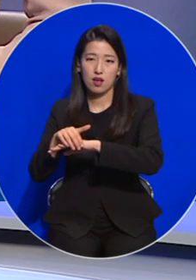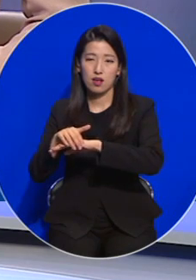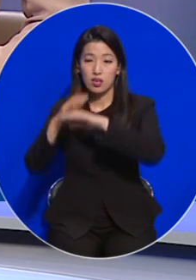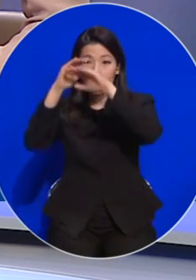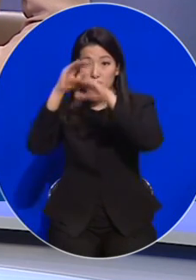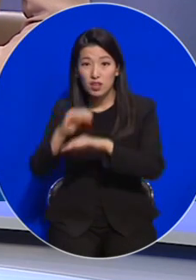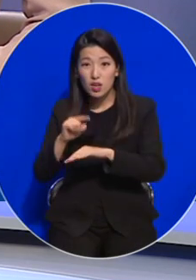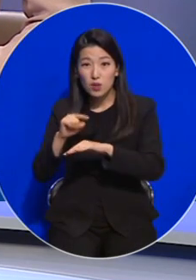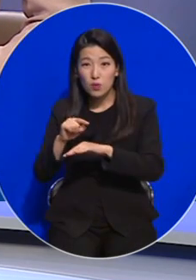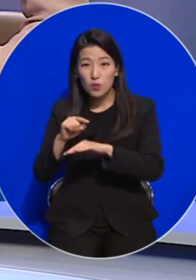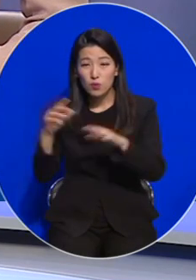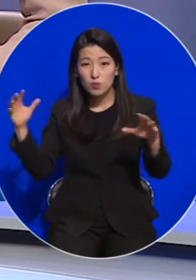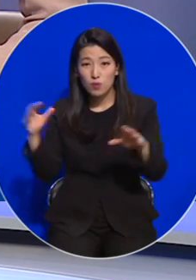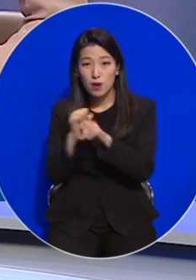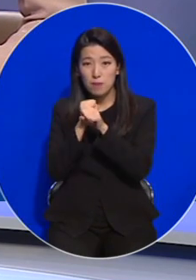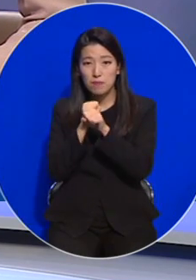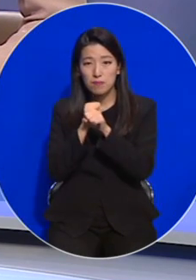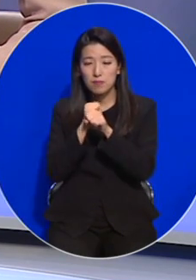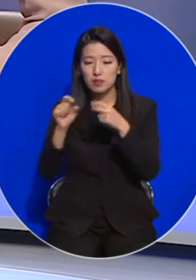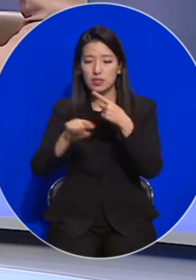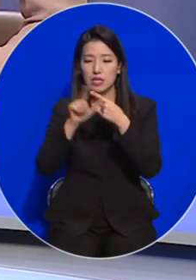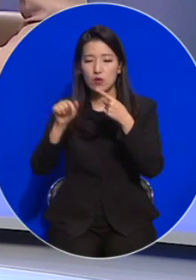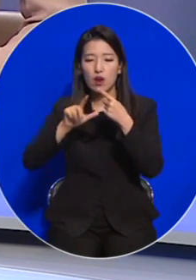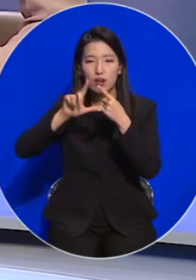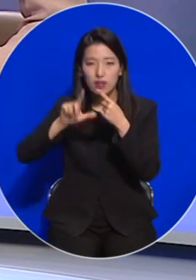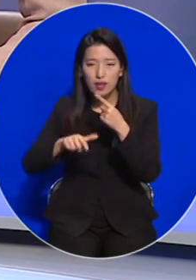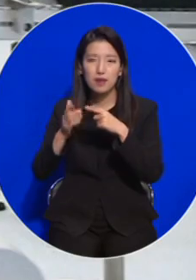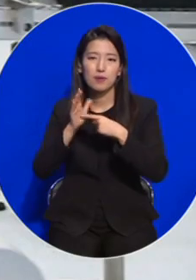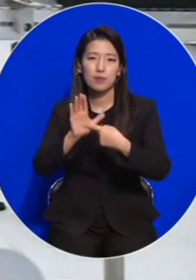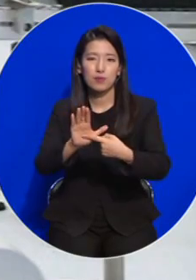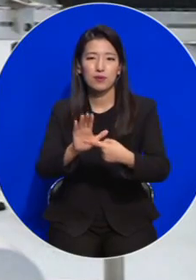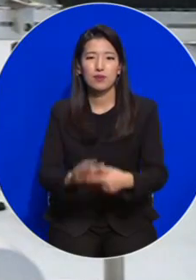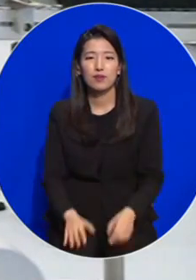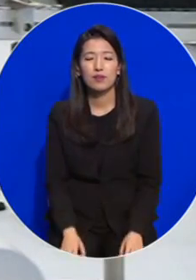중에 발표됩니다. 박지선 기자입니다.